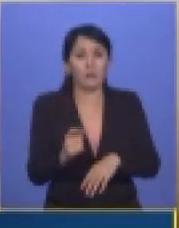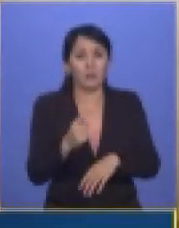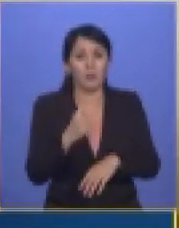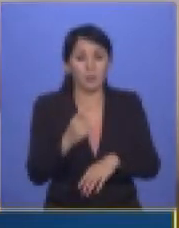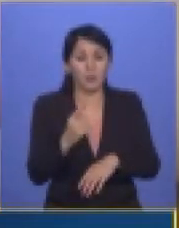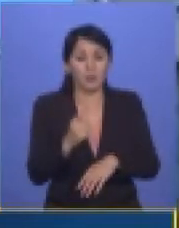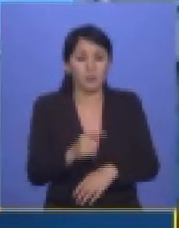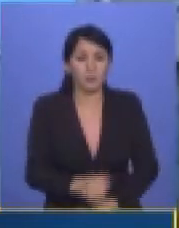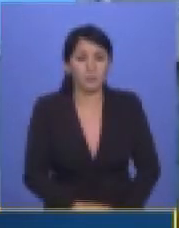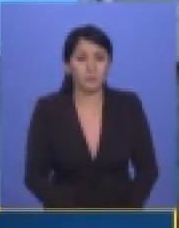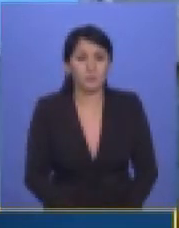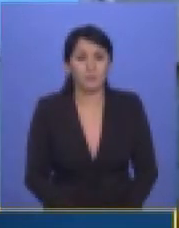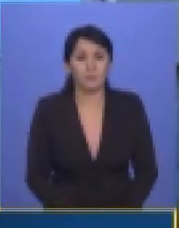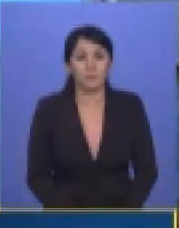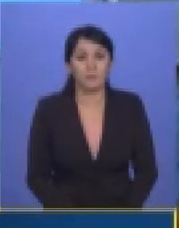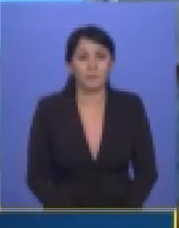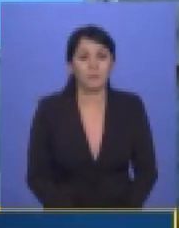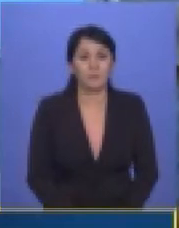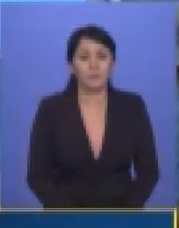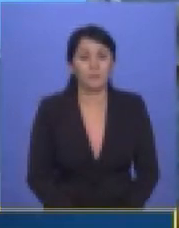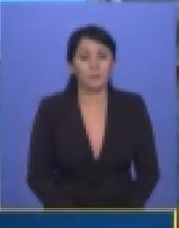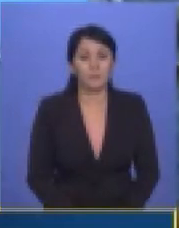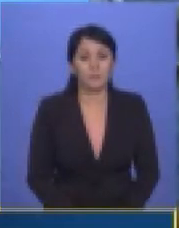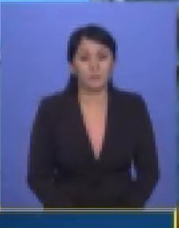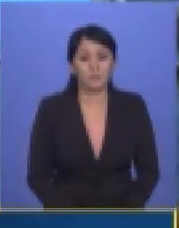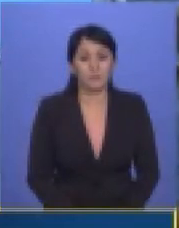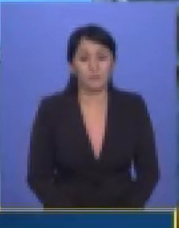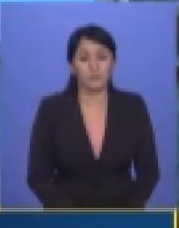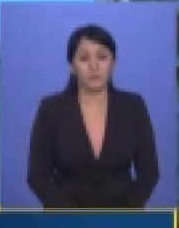беріңіздер. Алдияр Жылқайдаров, полиция департаментінің баспасөз қызметінің көмегімен әзірленді.